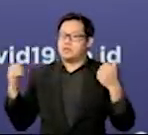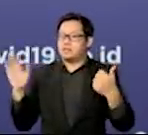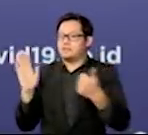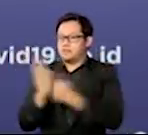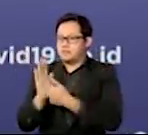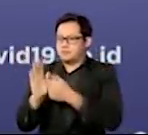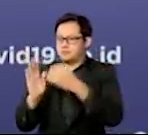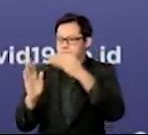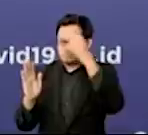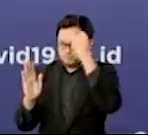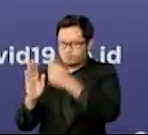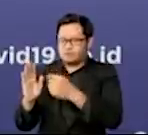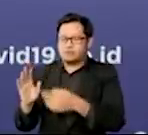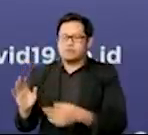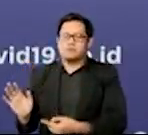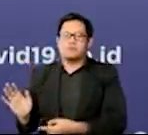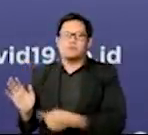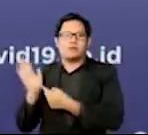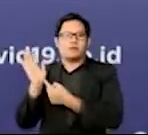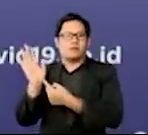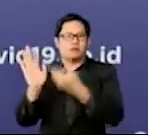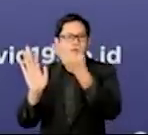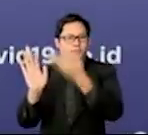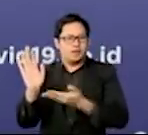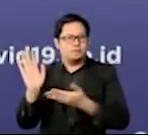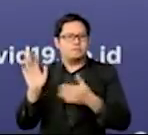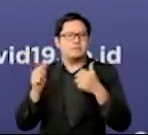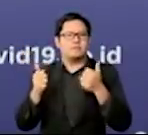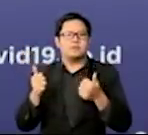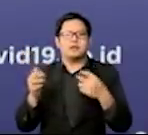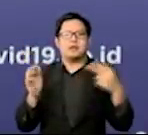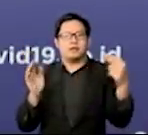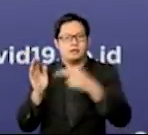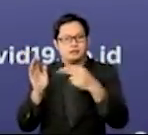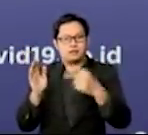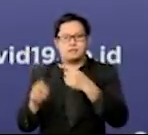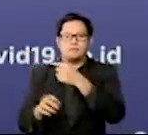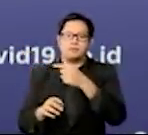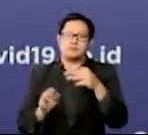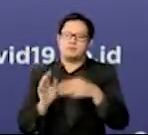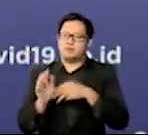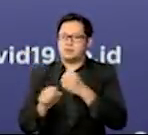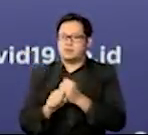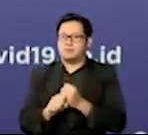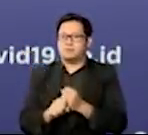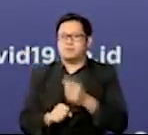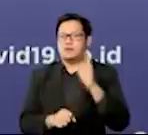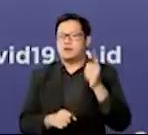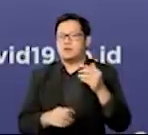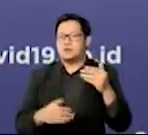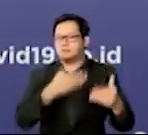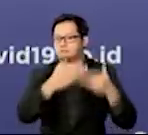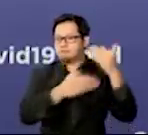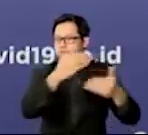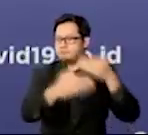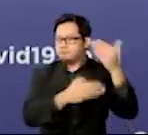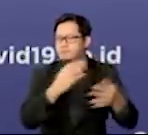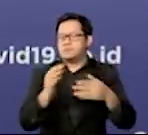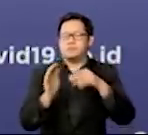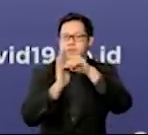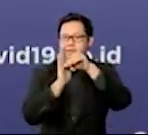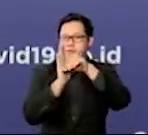ini bisa dilihat setiap saat setiap minggu Dan harapannya dari waktu kewaktu Harusnya menjadi lebih baik